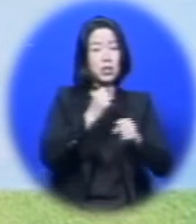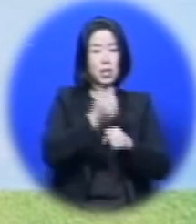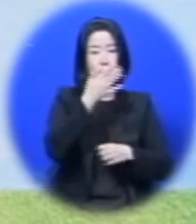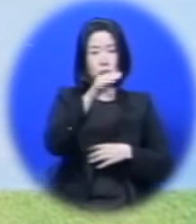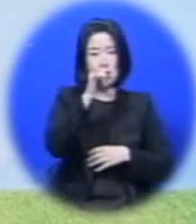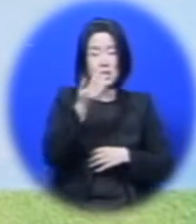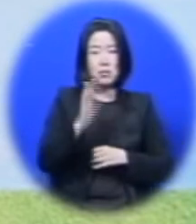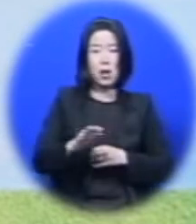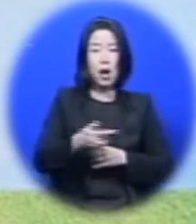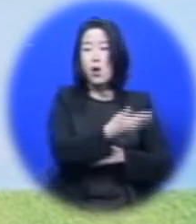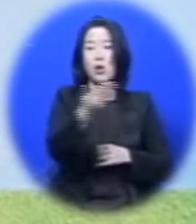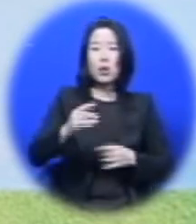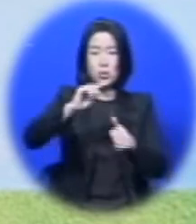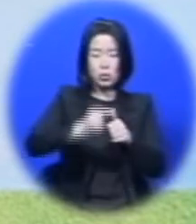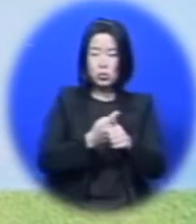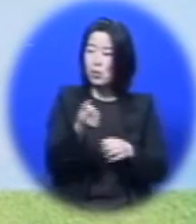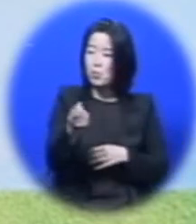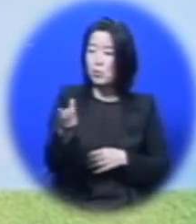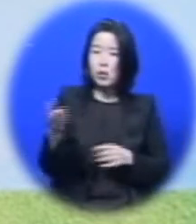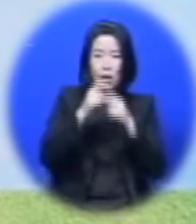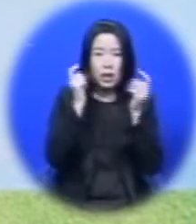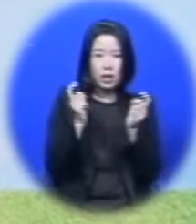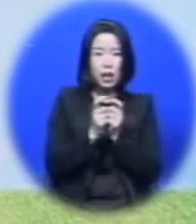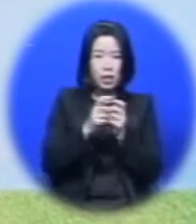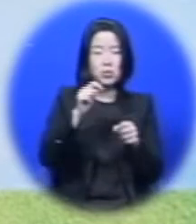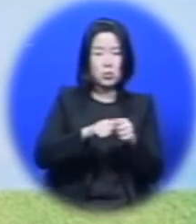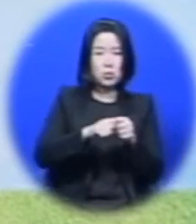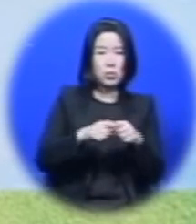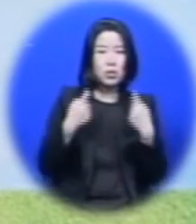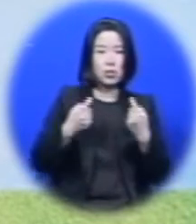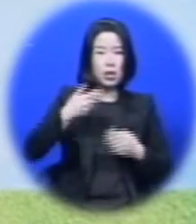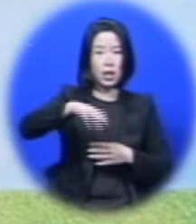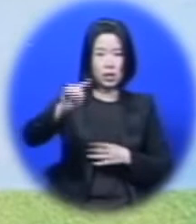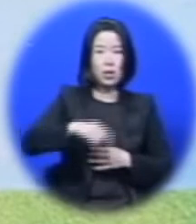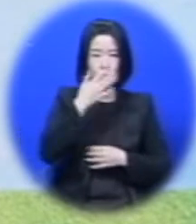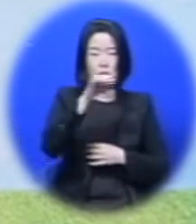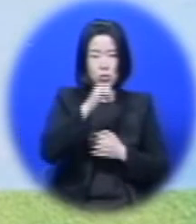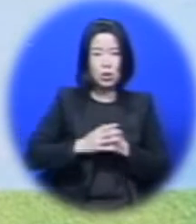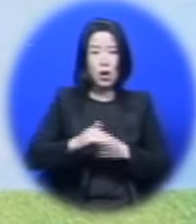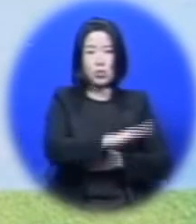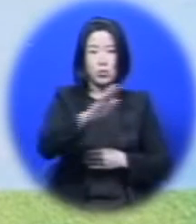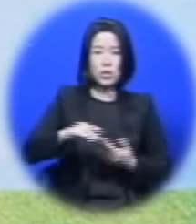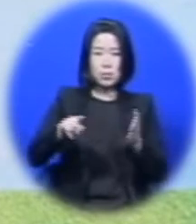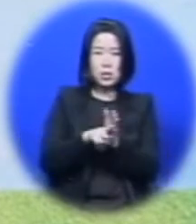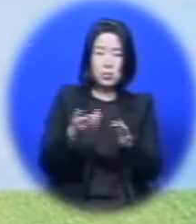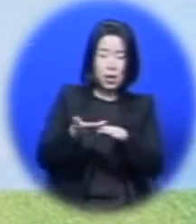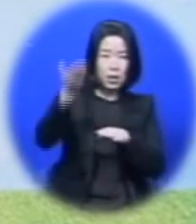여러분들이 스스로 몇 분이서 또는 개인적으로 다녀오실 수도 있습니다. 정말 우리의 믿음의